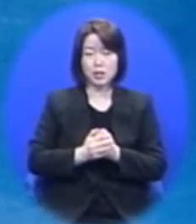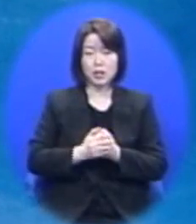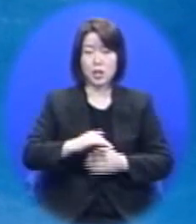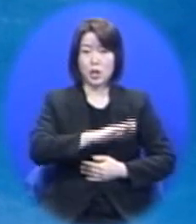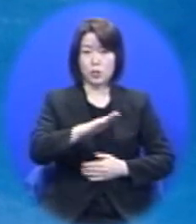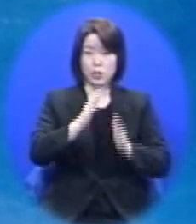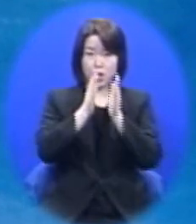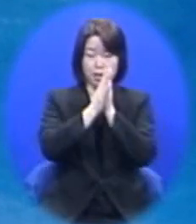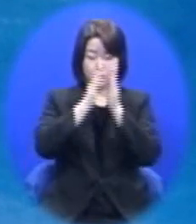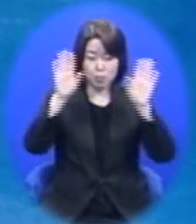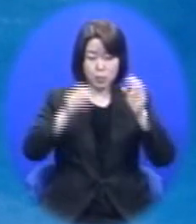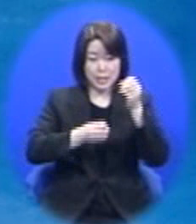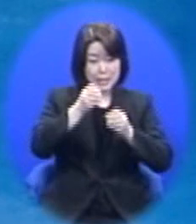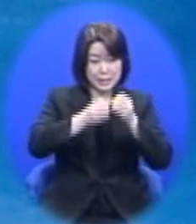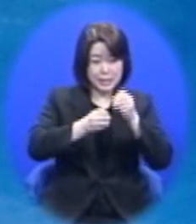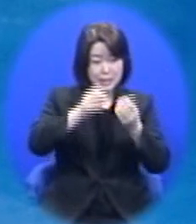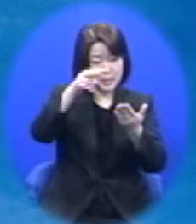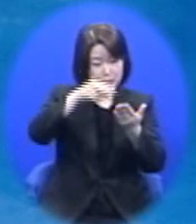읽으면서